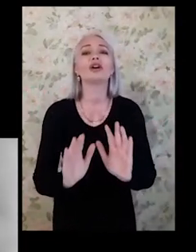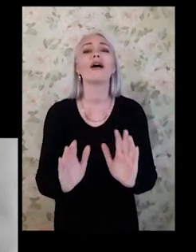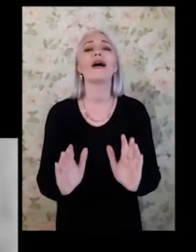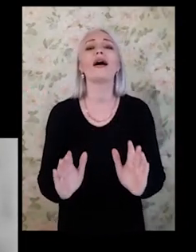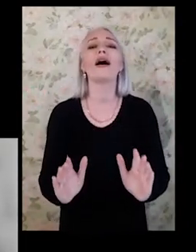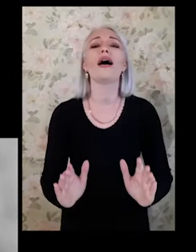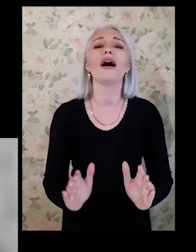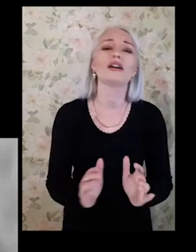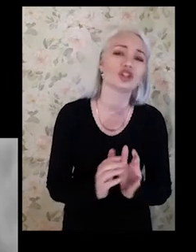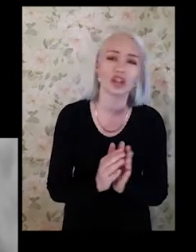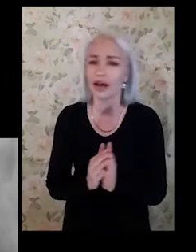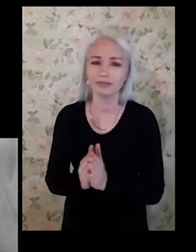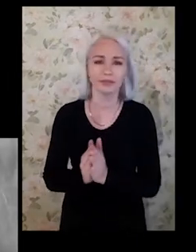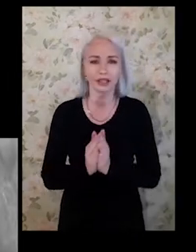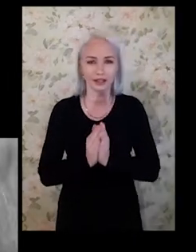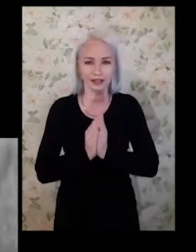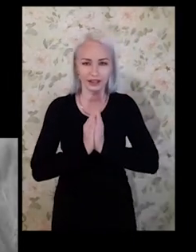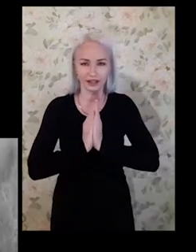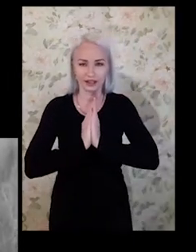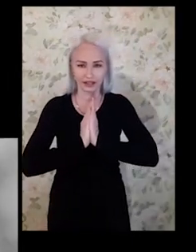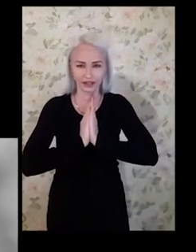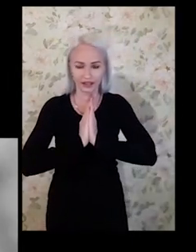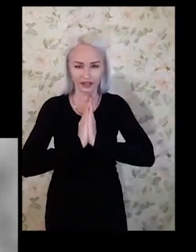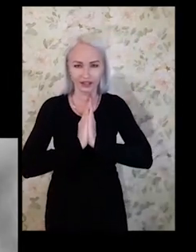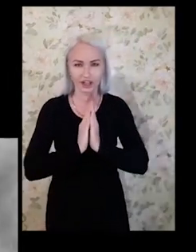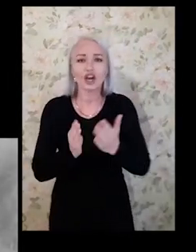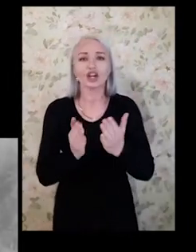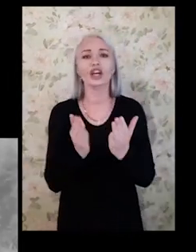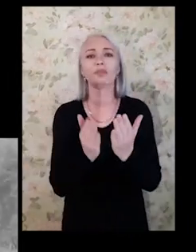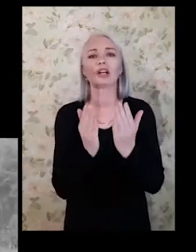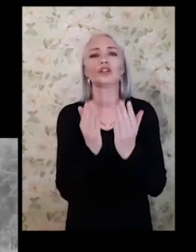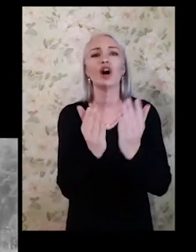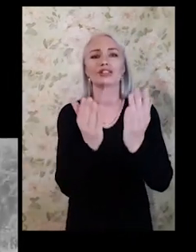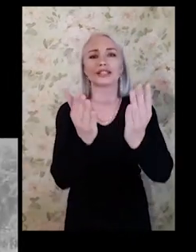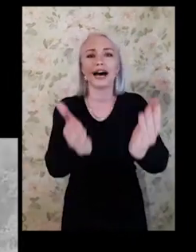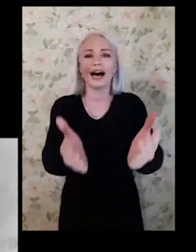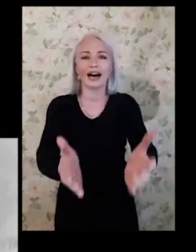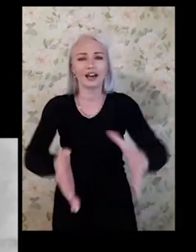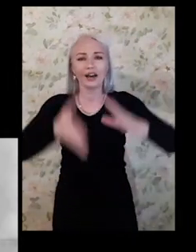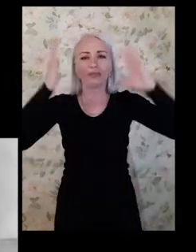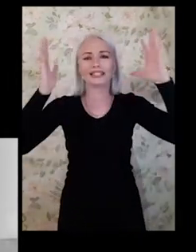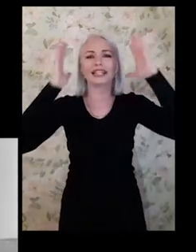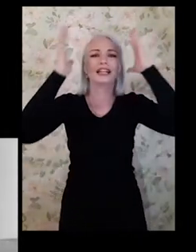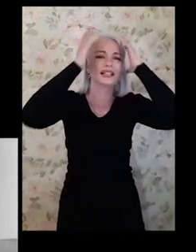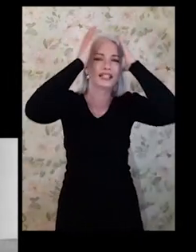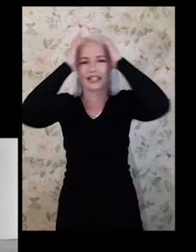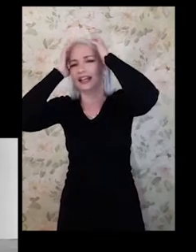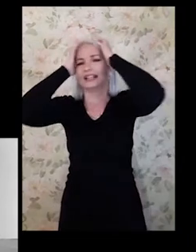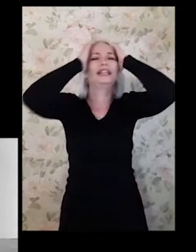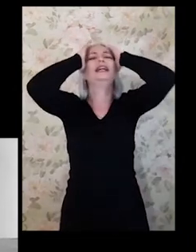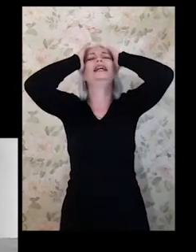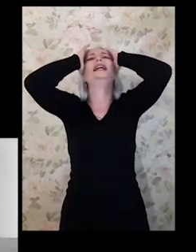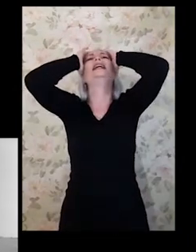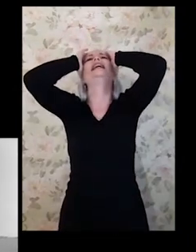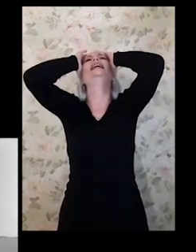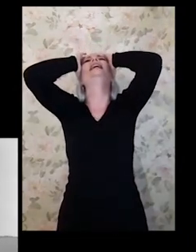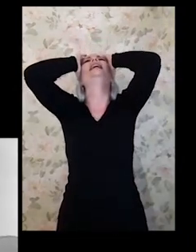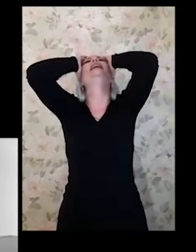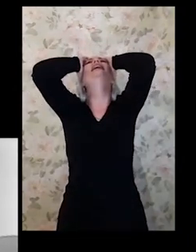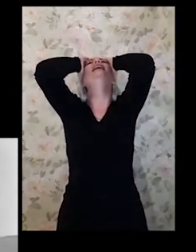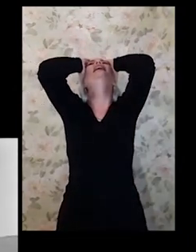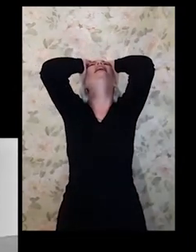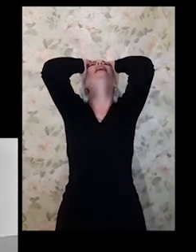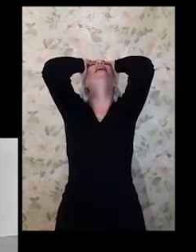в тот же миг, и пронесся материнский